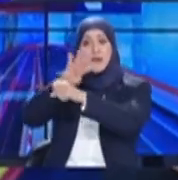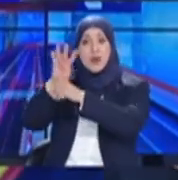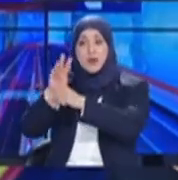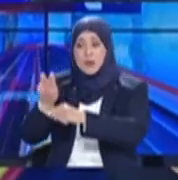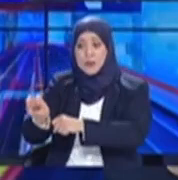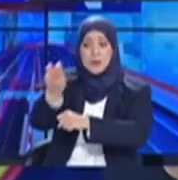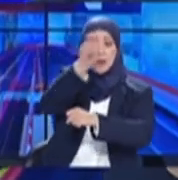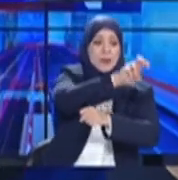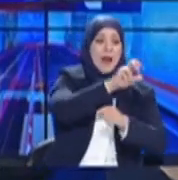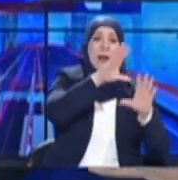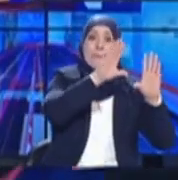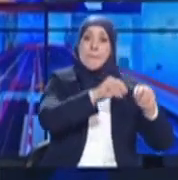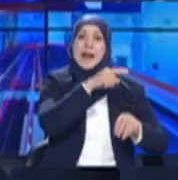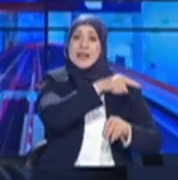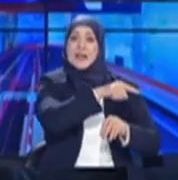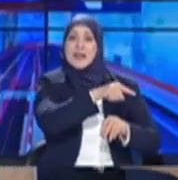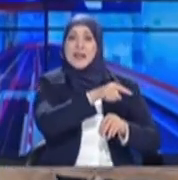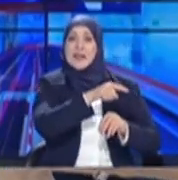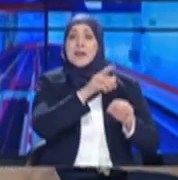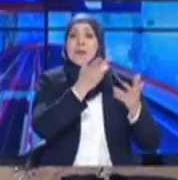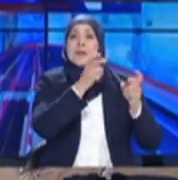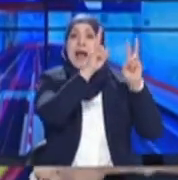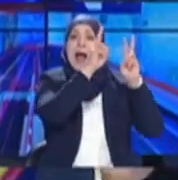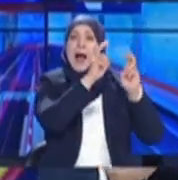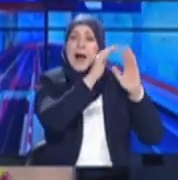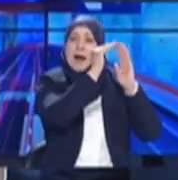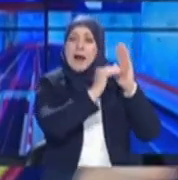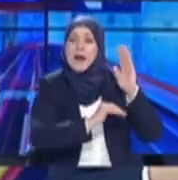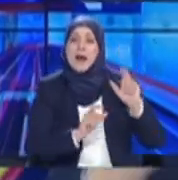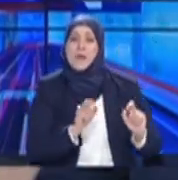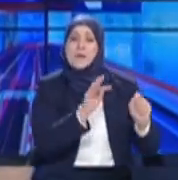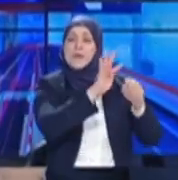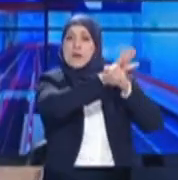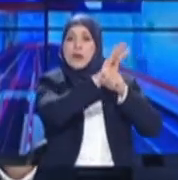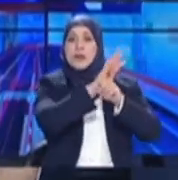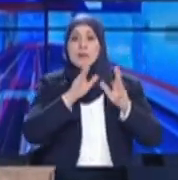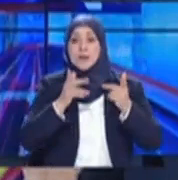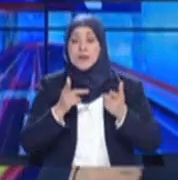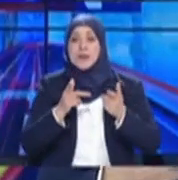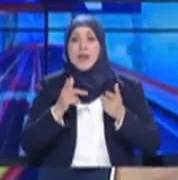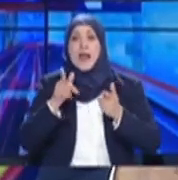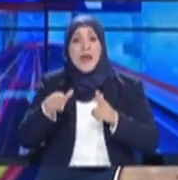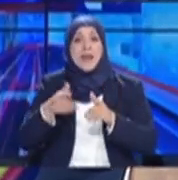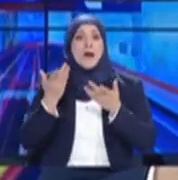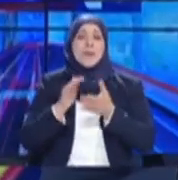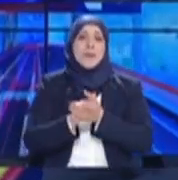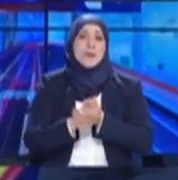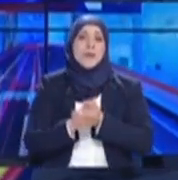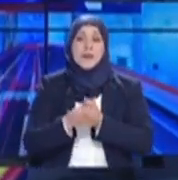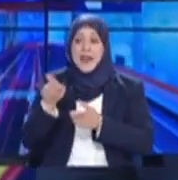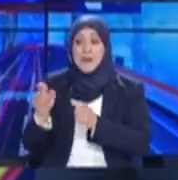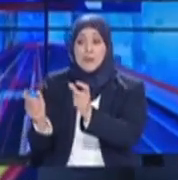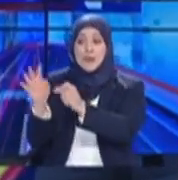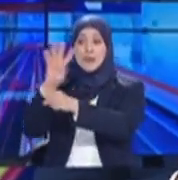مكان اخر اه يقولوا اقل لانه اليوم وباء عالمي اقل وبيي قد يكون هو حامل